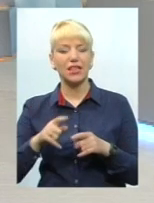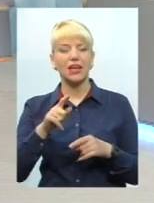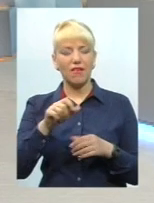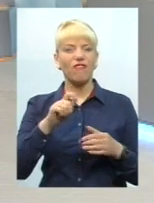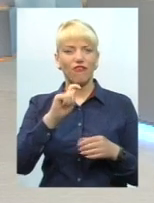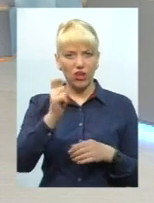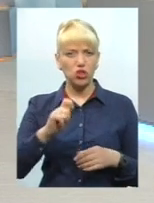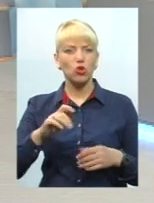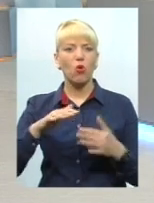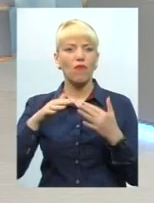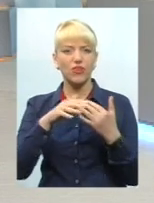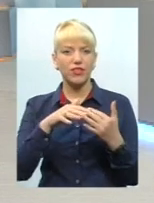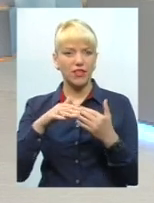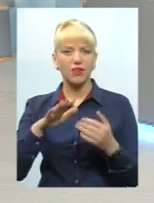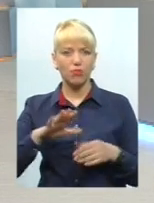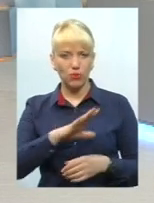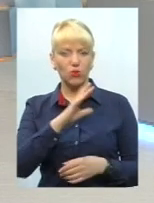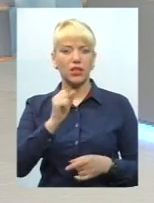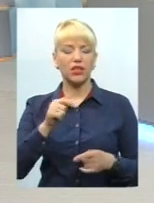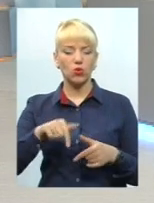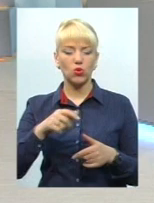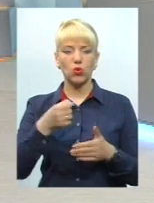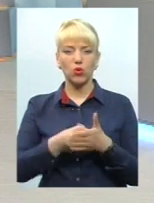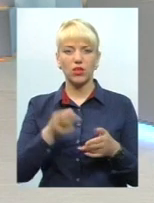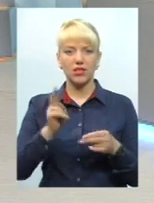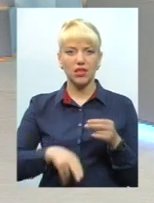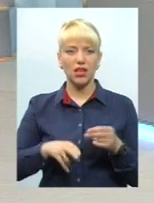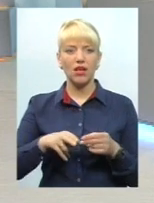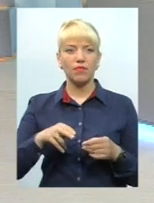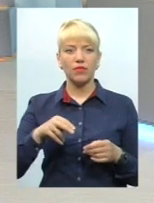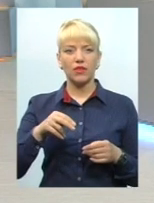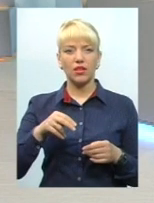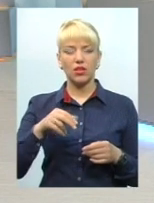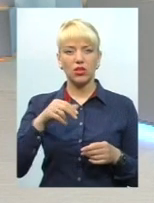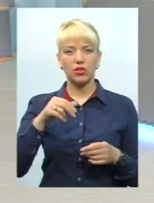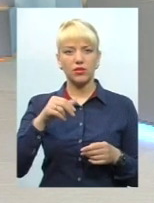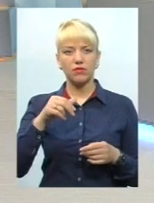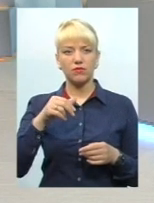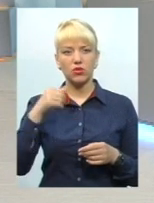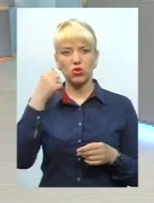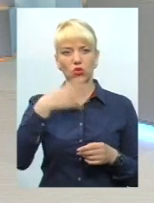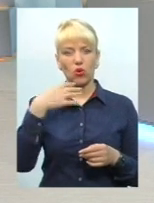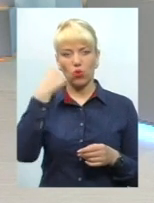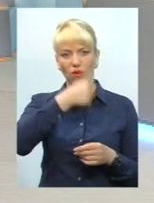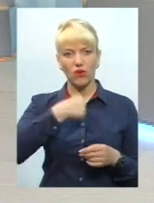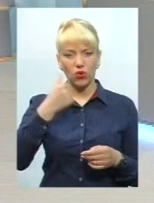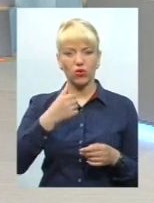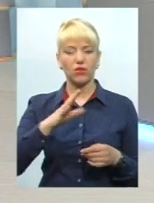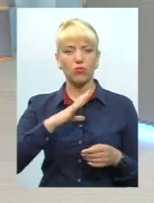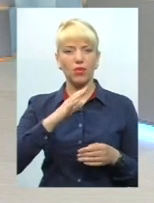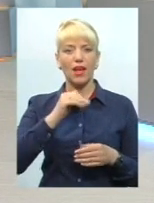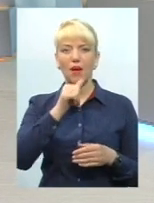тут також до кінця 40-х років продовжувалася робота підпільна по, скажімо